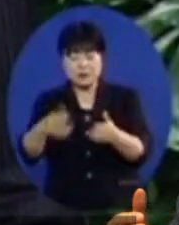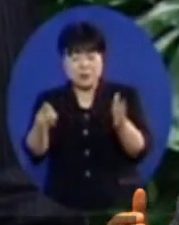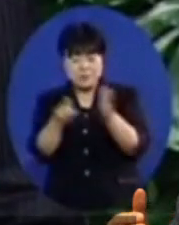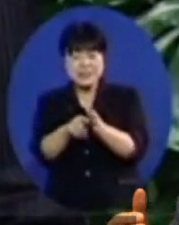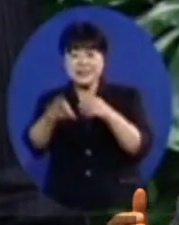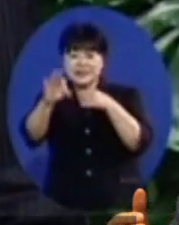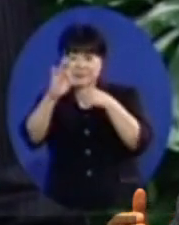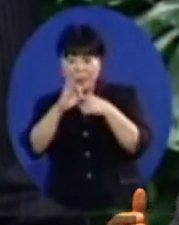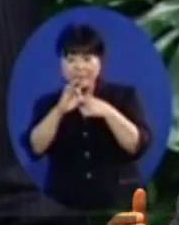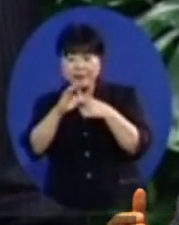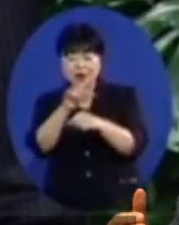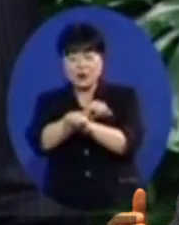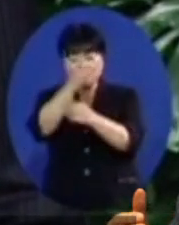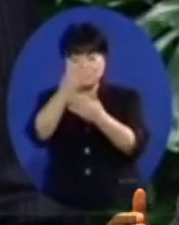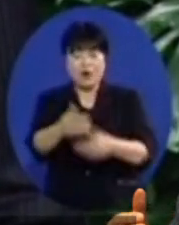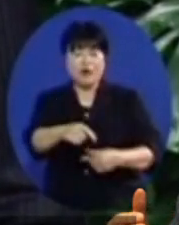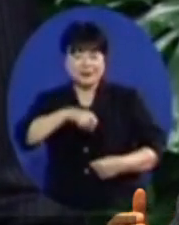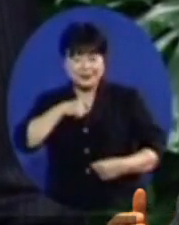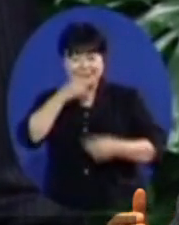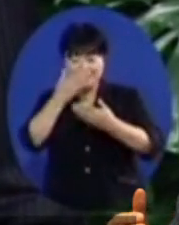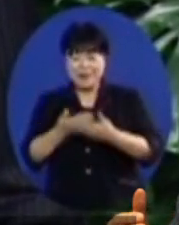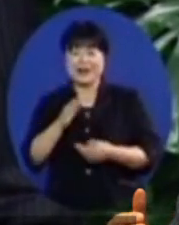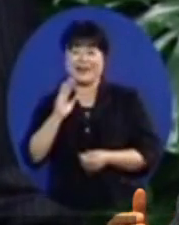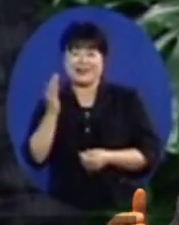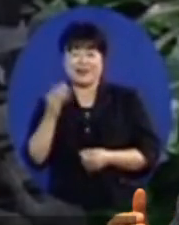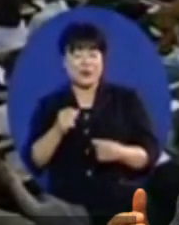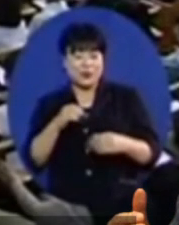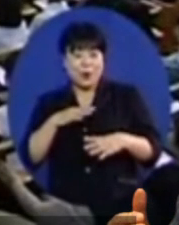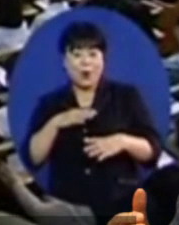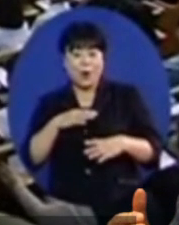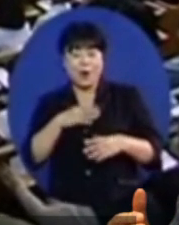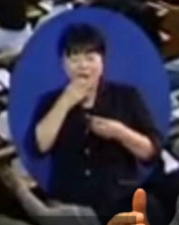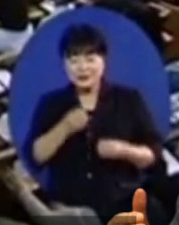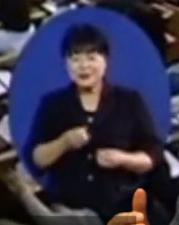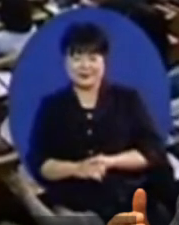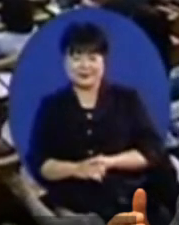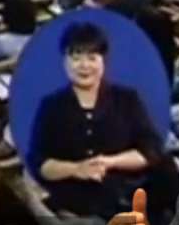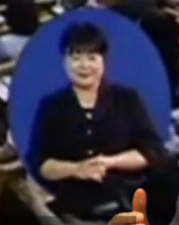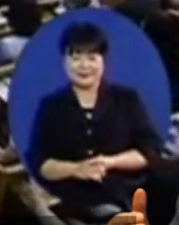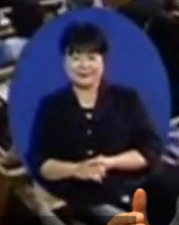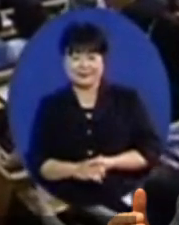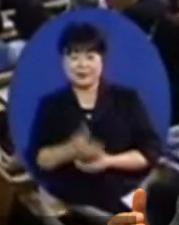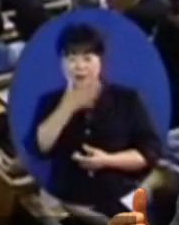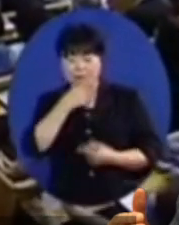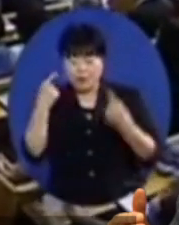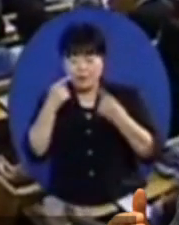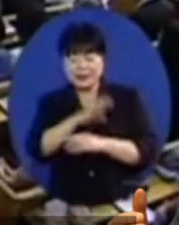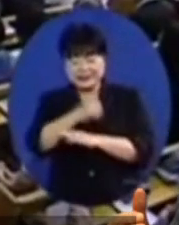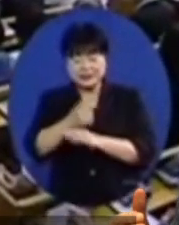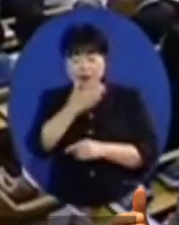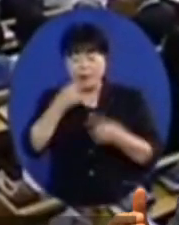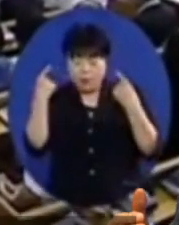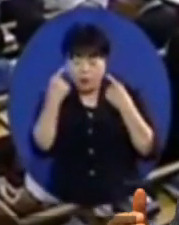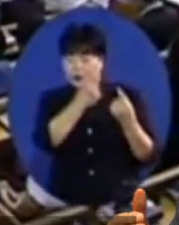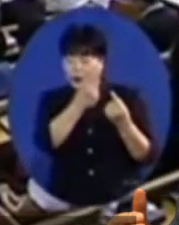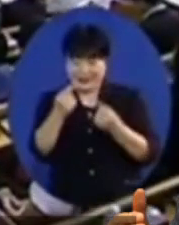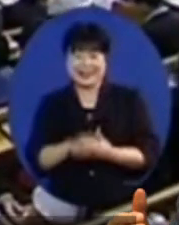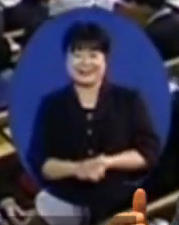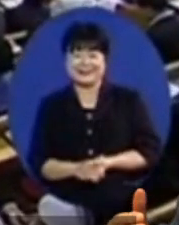하면 용서와 의를 얻게 된다는 놀라운 축복의 복음이 그리스도의 복음인 것입니다.